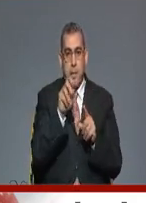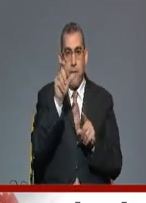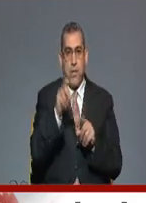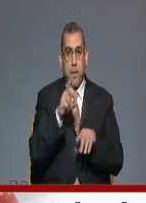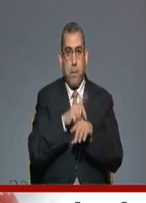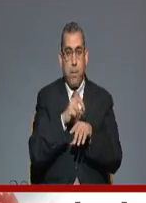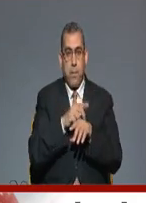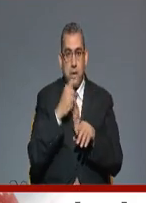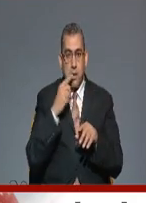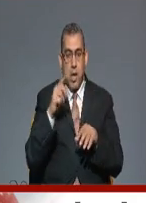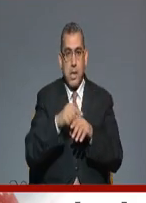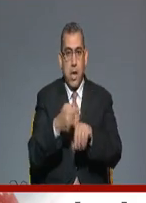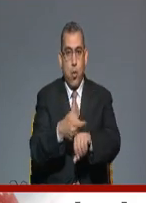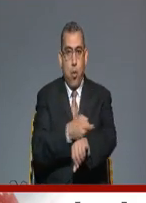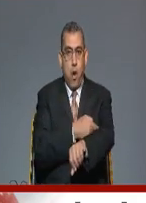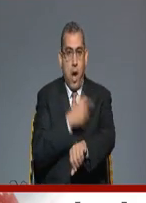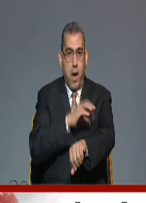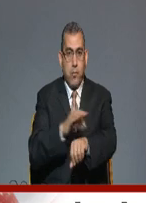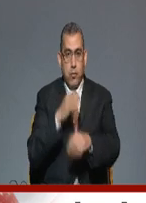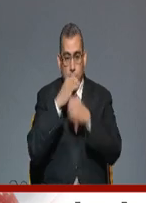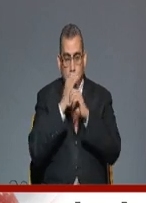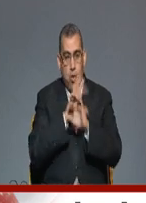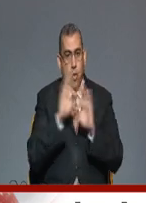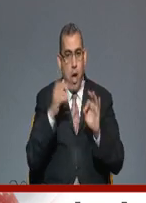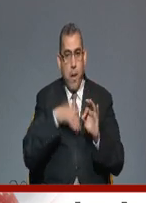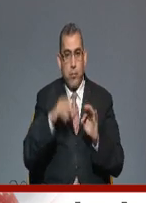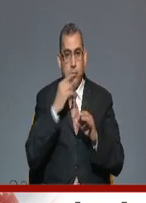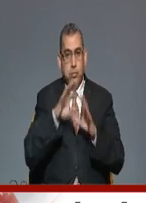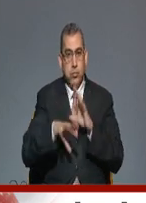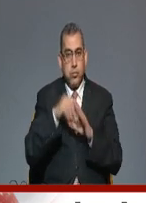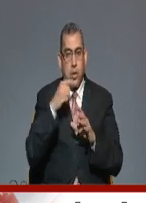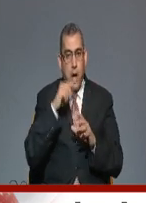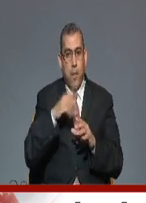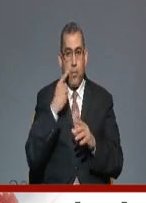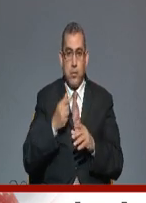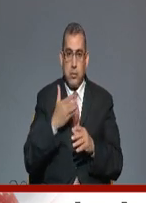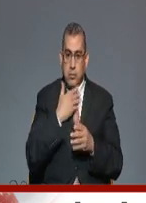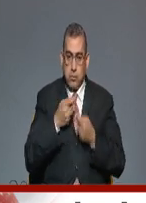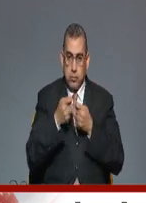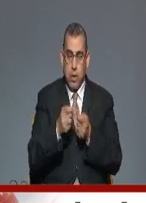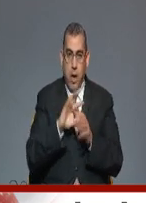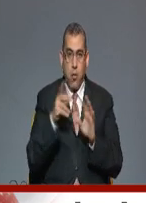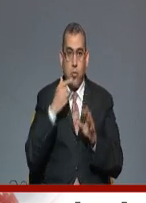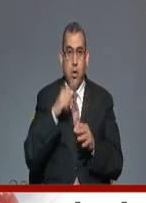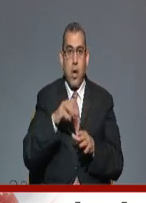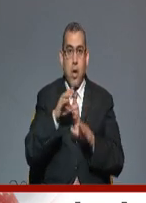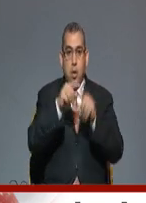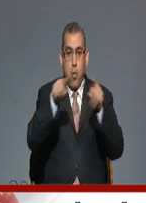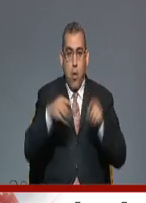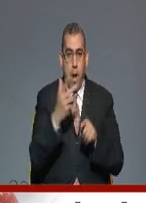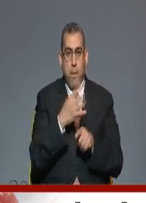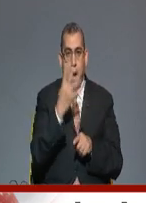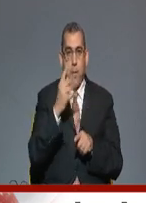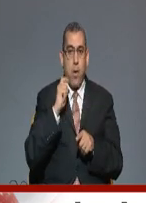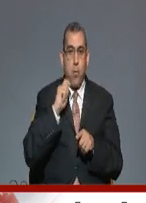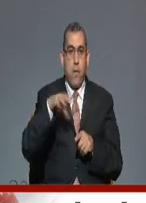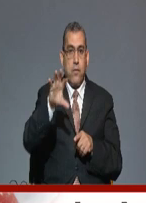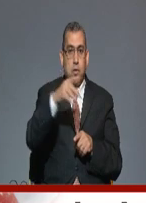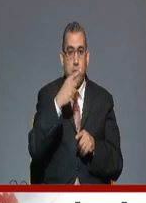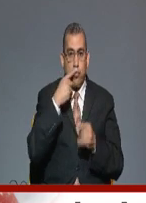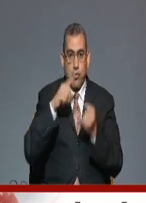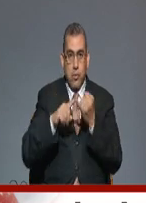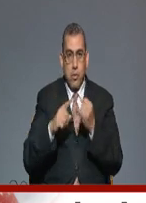زرع نخاع بكل أنواعه، سواء ذاتي أو من متبرع. الوحدة بتخدم 4 محافظات،